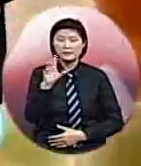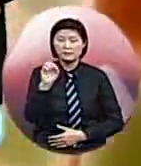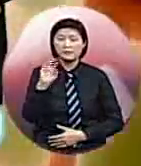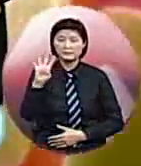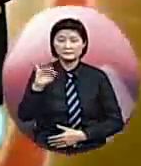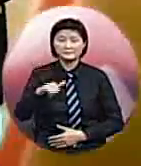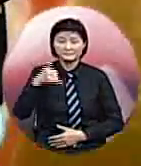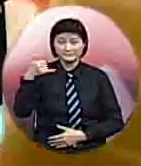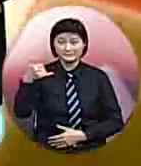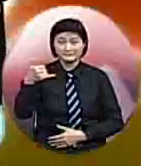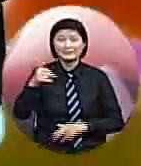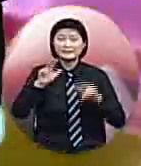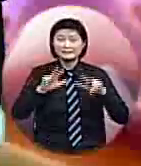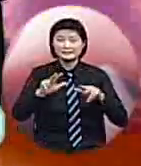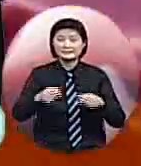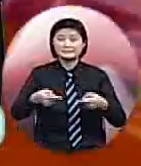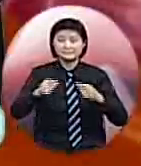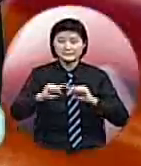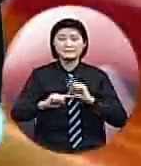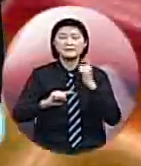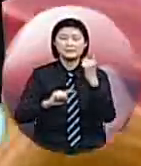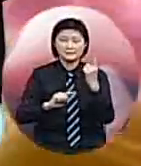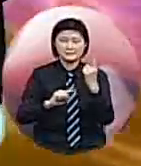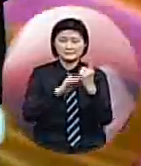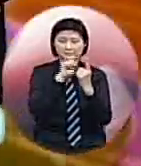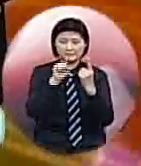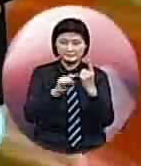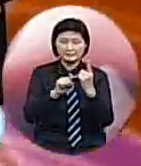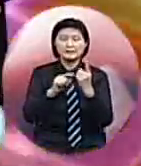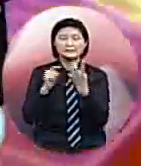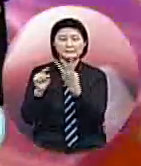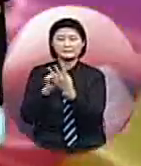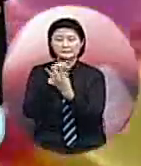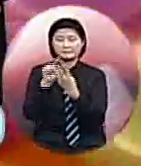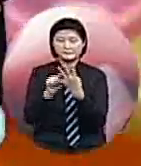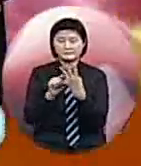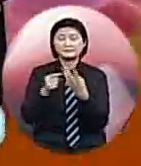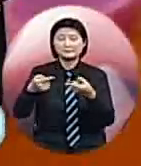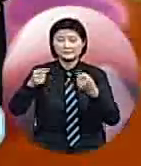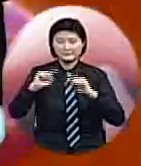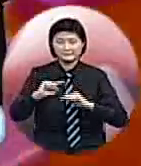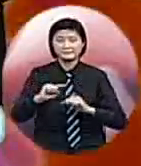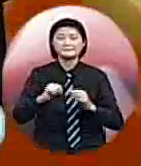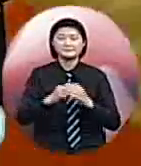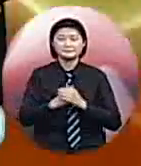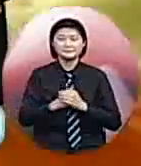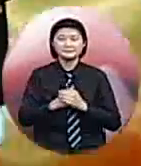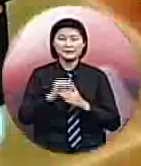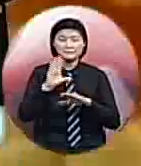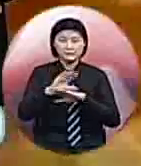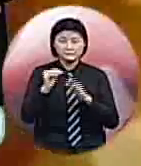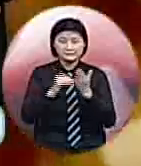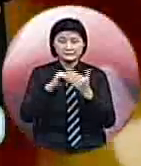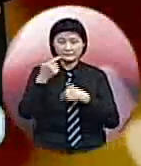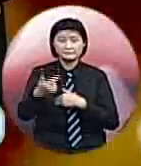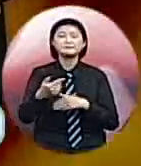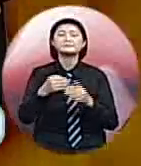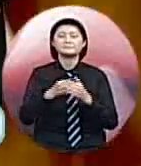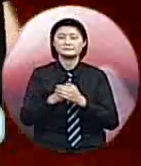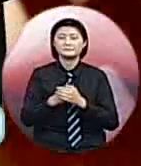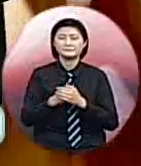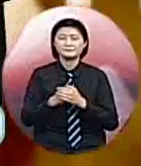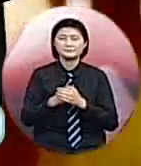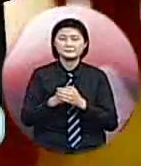060-608-1004번 누르시고요. 생방송일 때는 1번 생방송 참여와 3번 무반주 참여를 해주시면 되고요. 방송이 끝나면 4시에